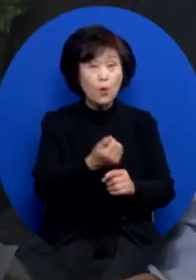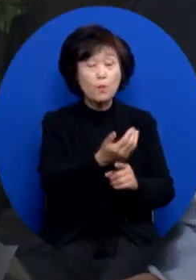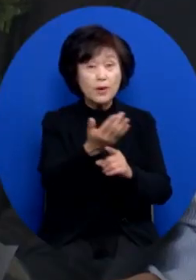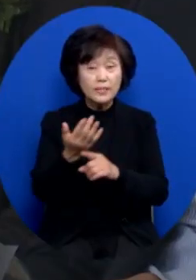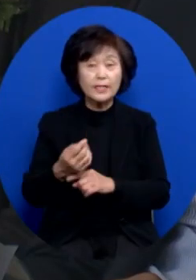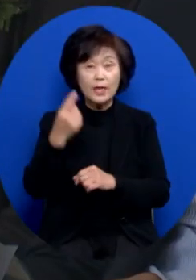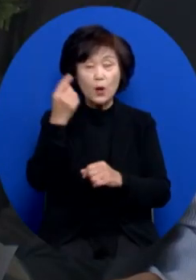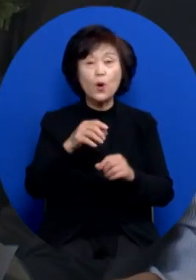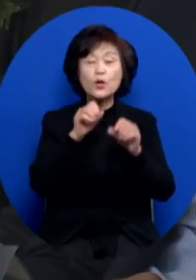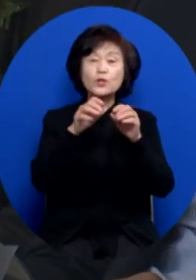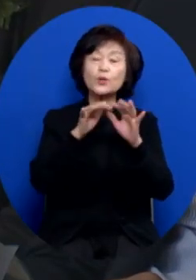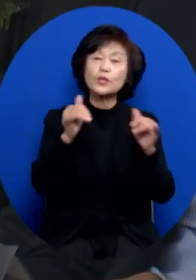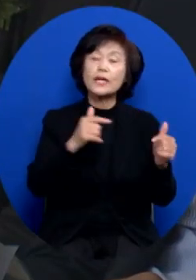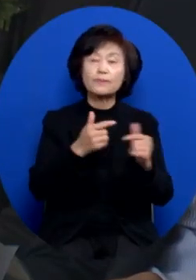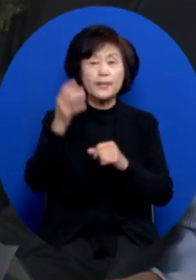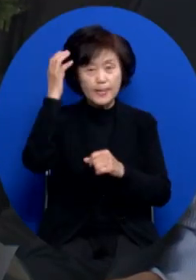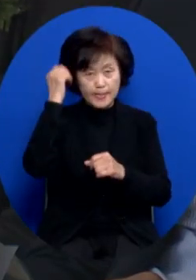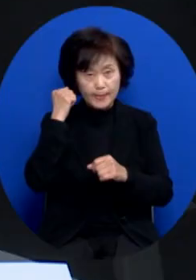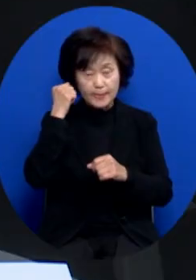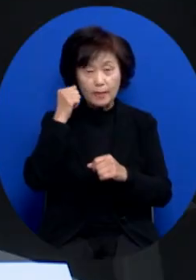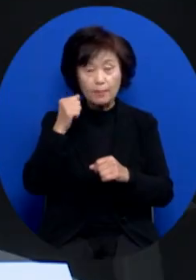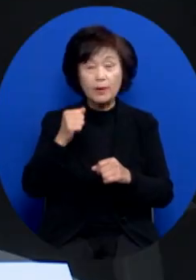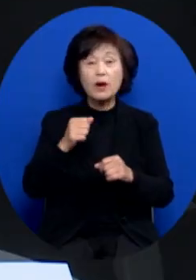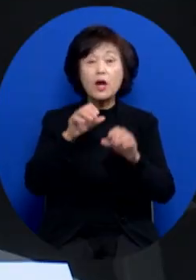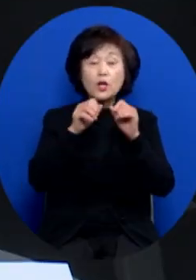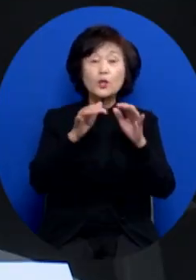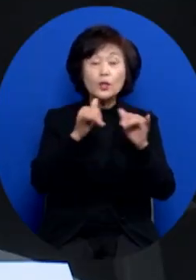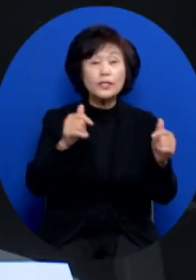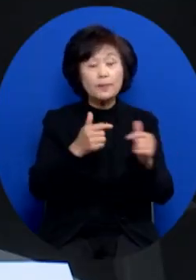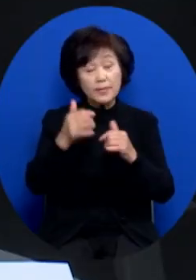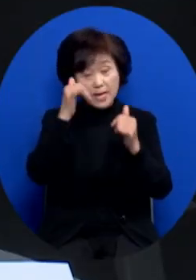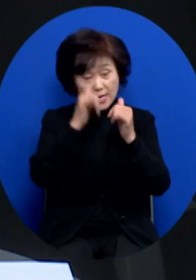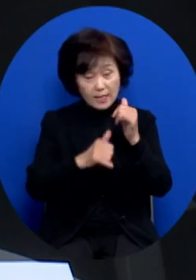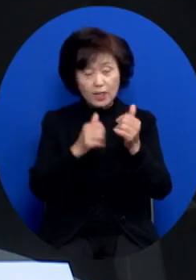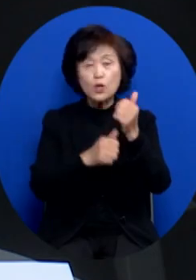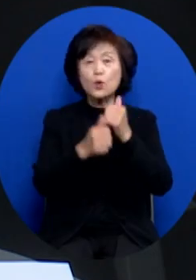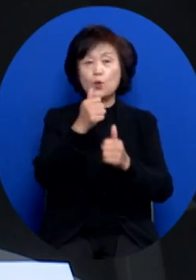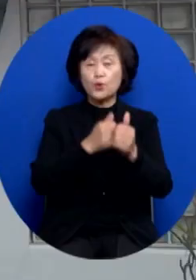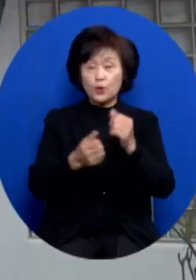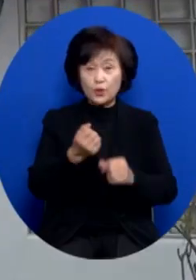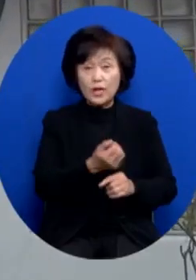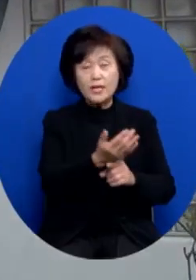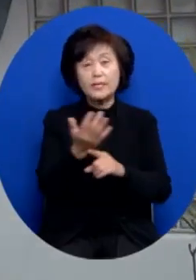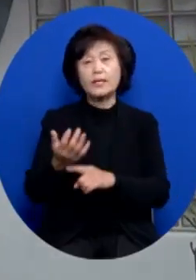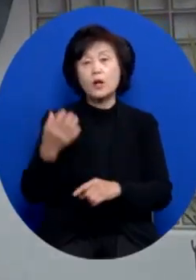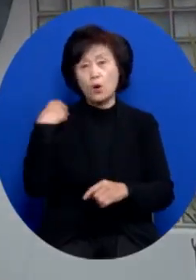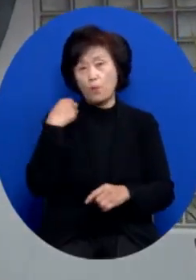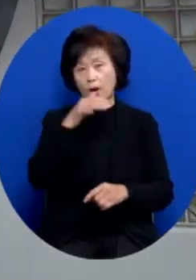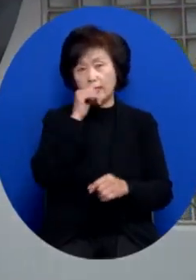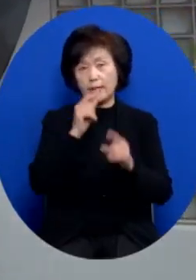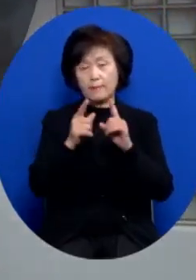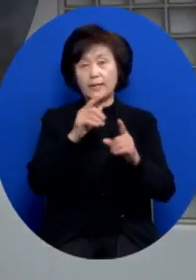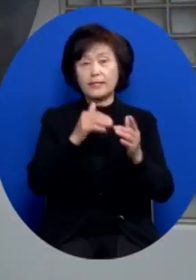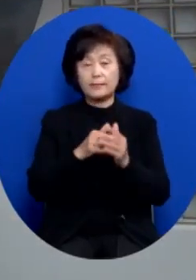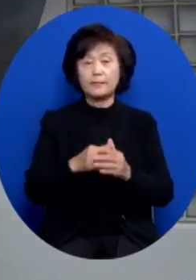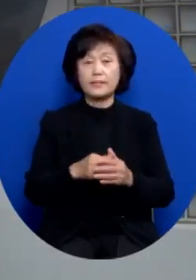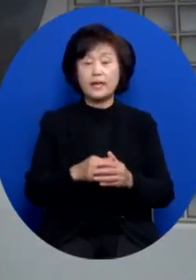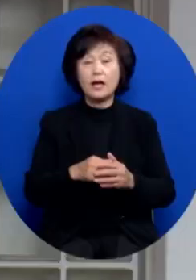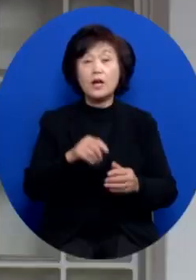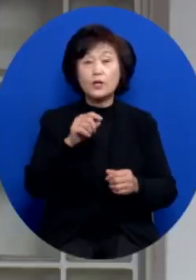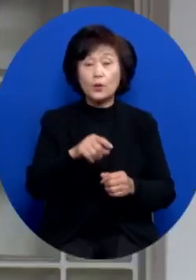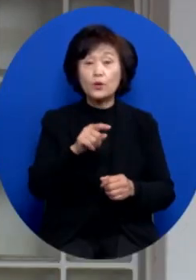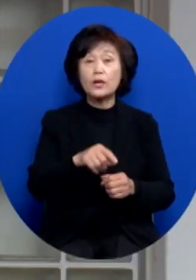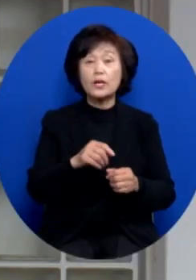선교사들을 기억하자 우리는 그들의 역사를 후손들에게 전할 의무가 있다고 전했습니다 이어 경남 성시화